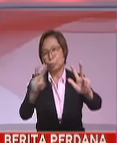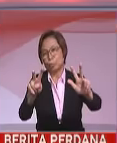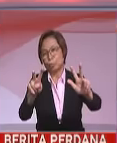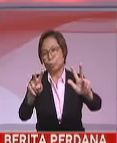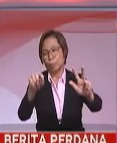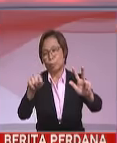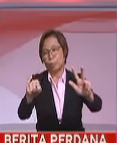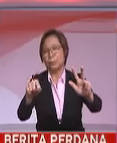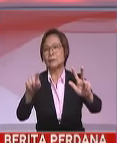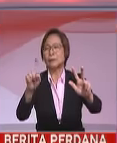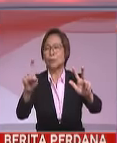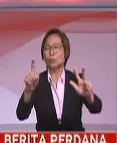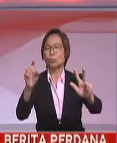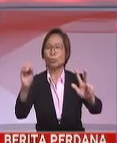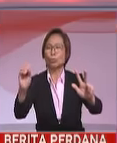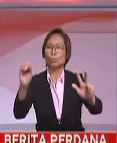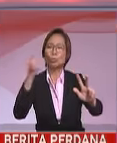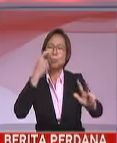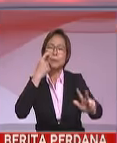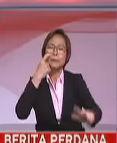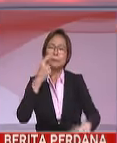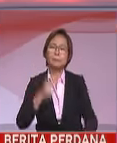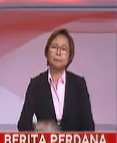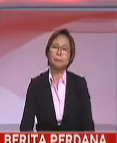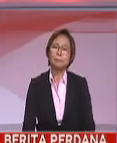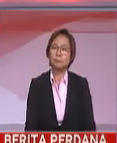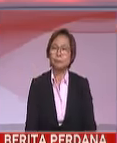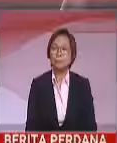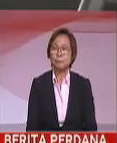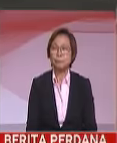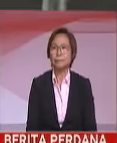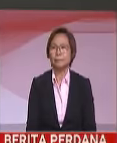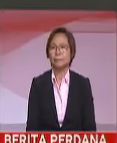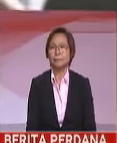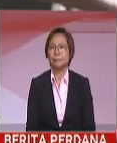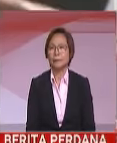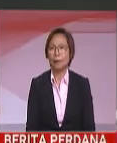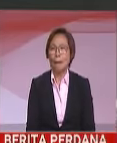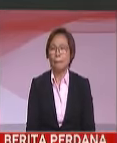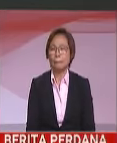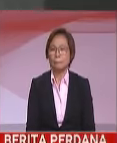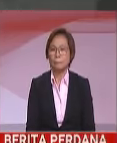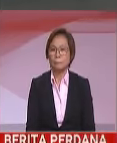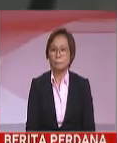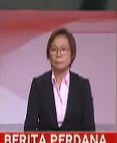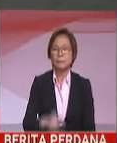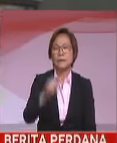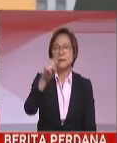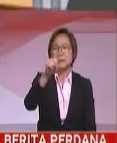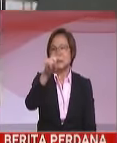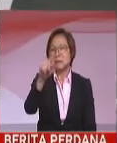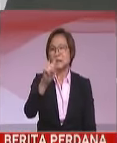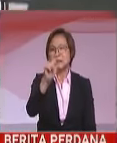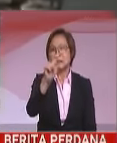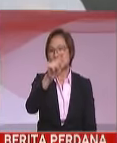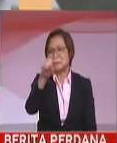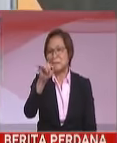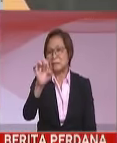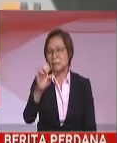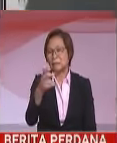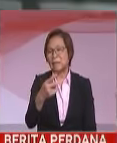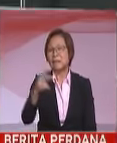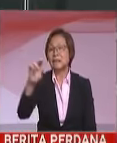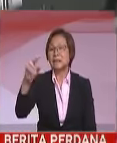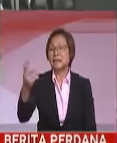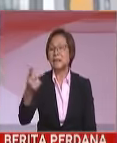342.10 mata. Zi Liang dan Chen Yiwei yang